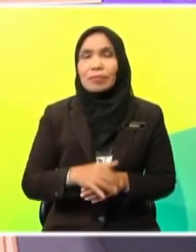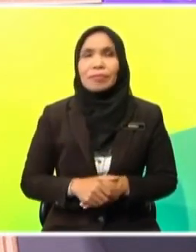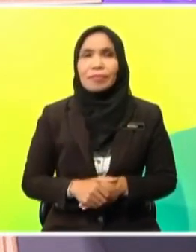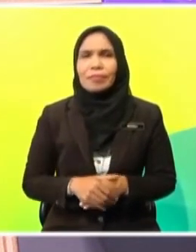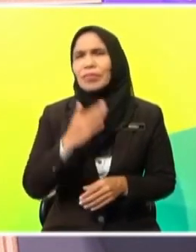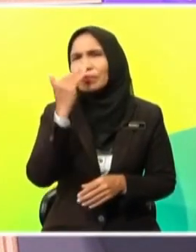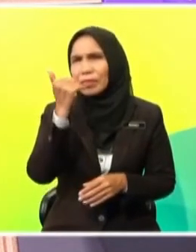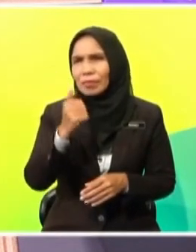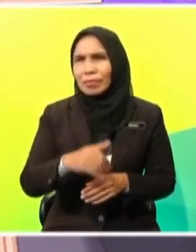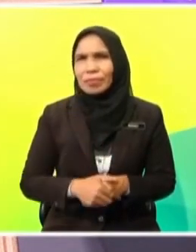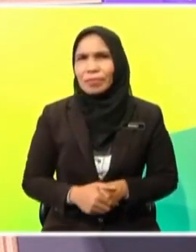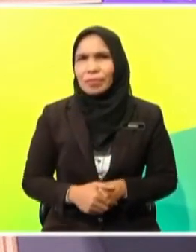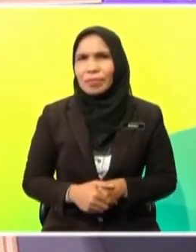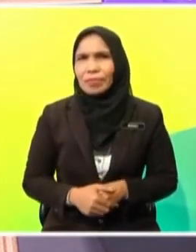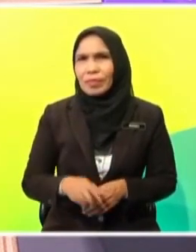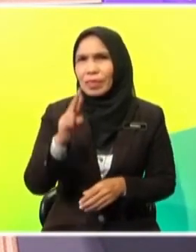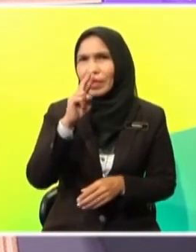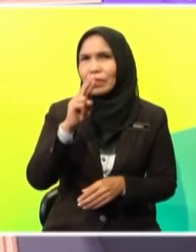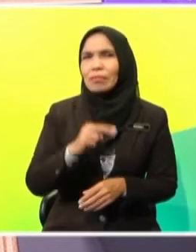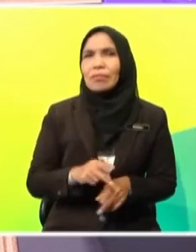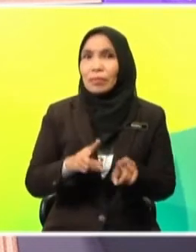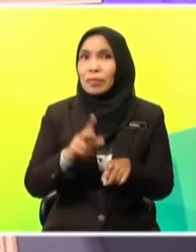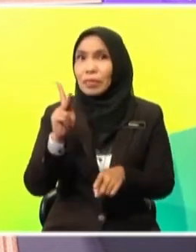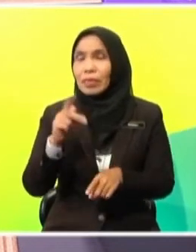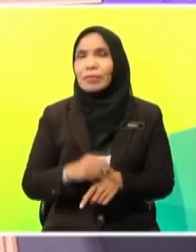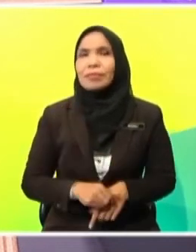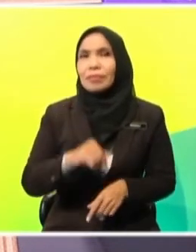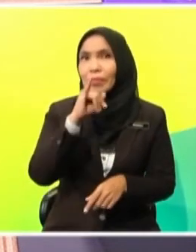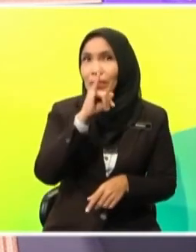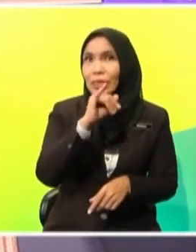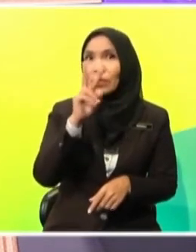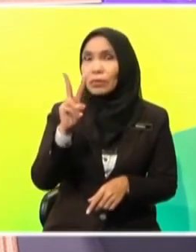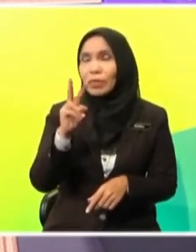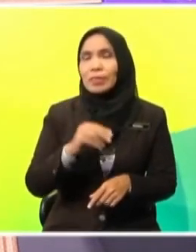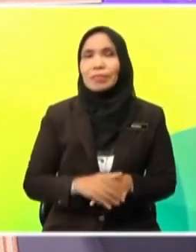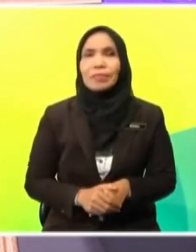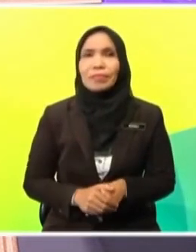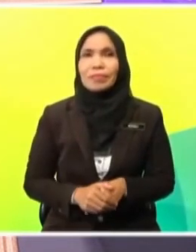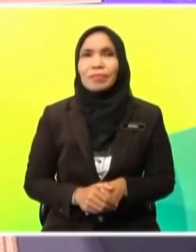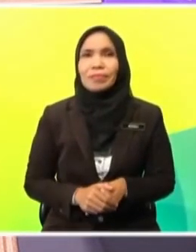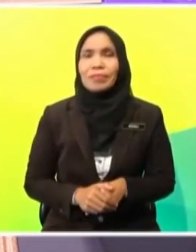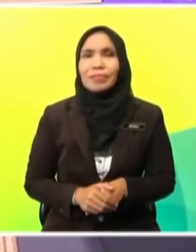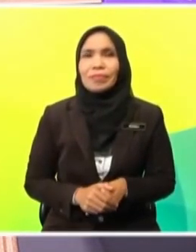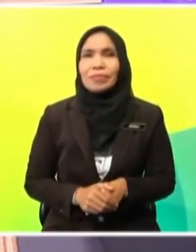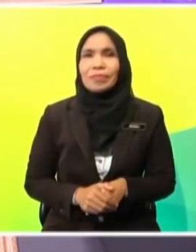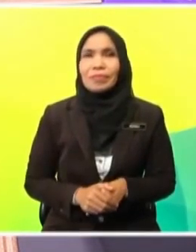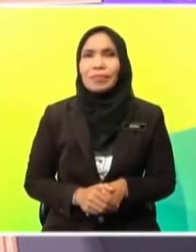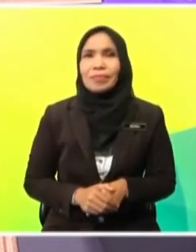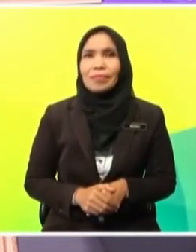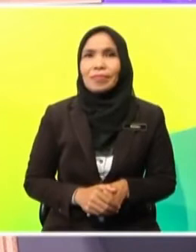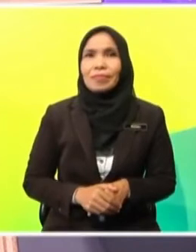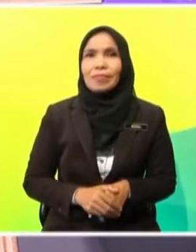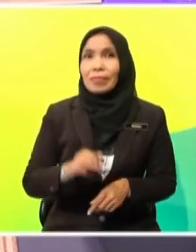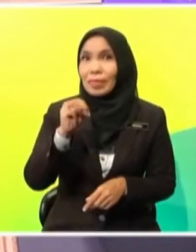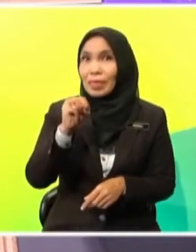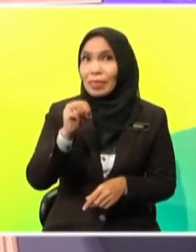ke fiqih huruf r adalah concern Ia adalah booker dan di adalah konsumen baik manakala bagi gemar hem